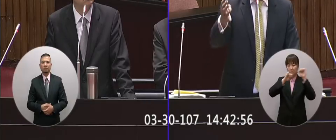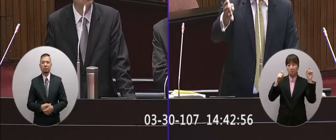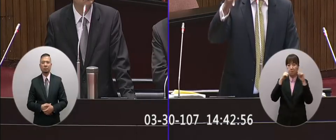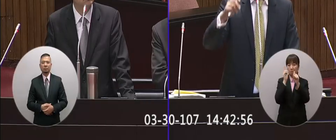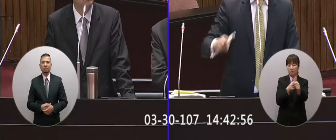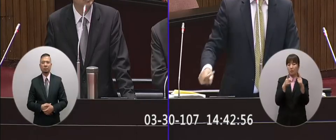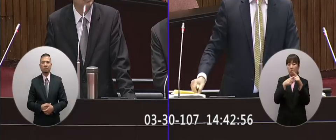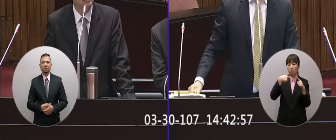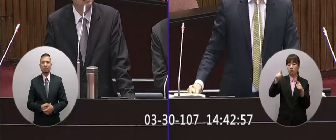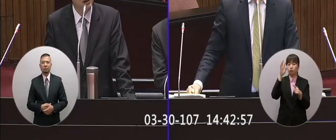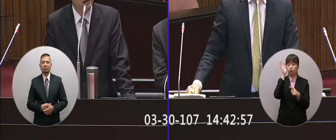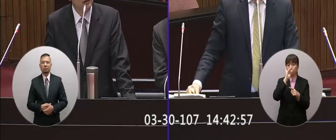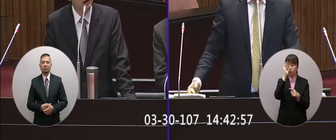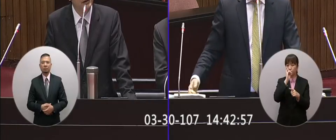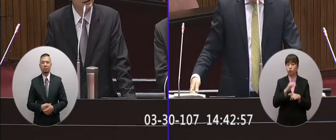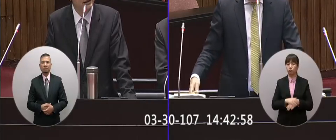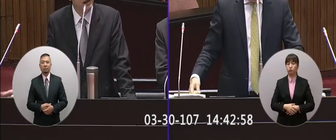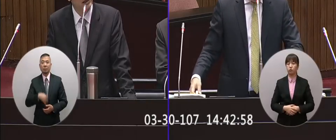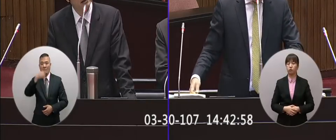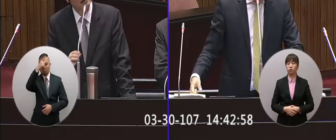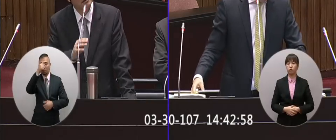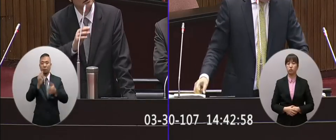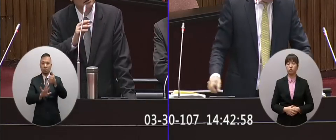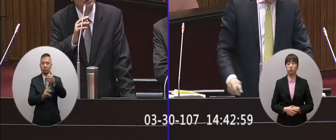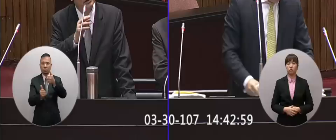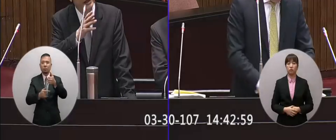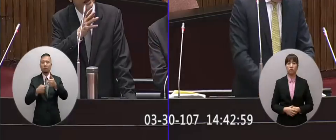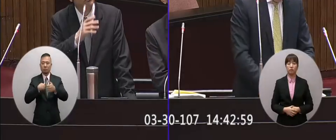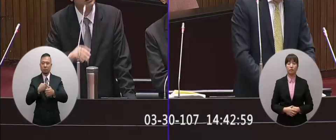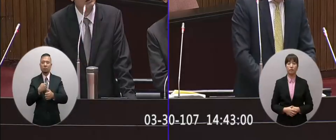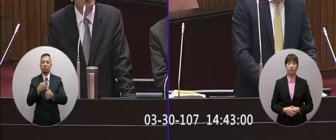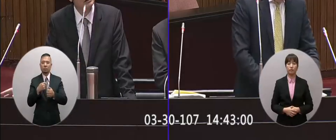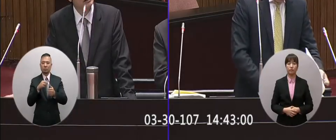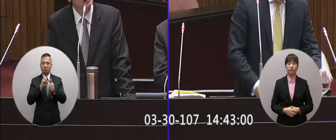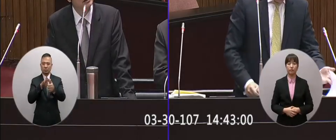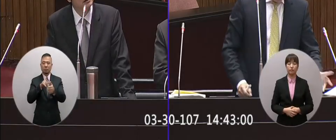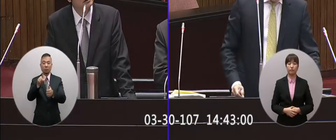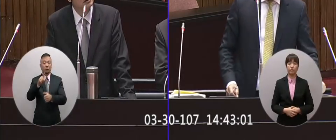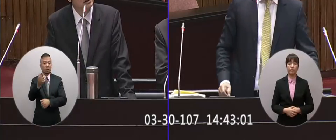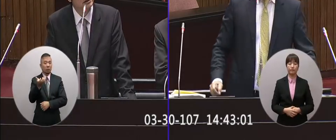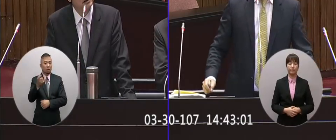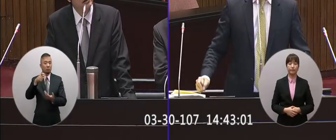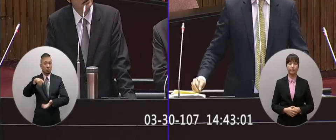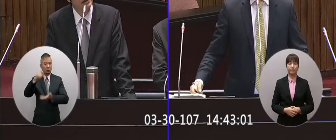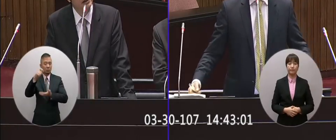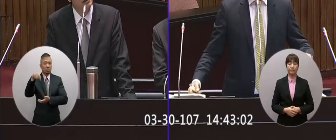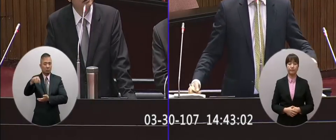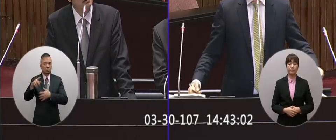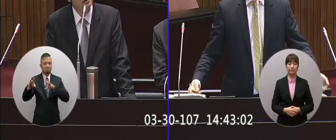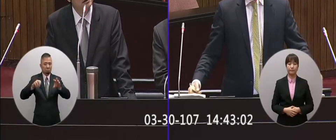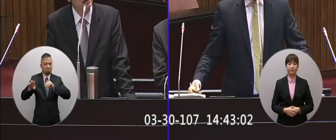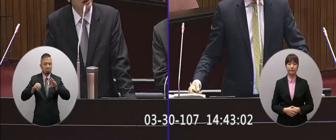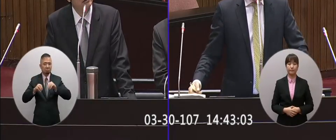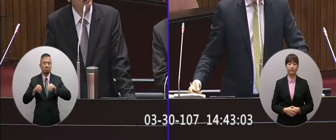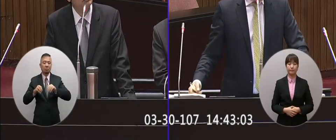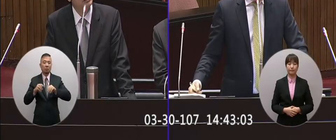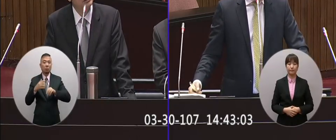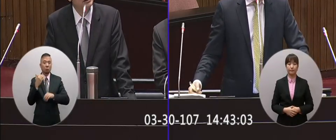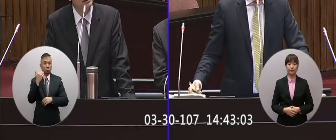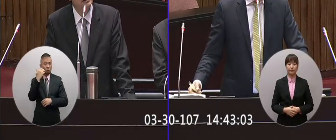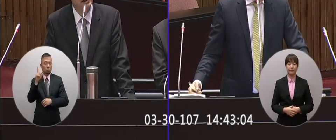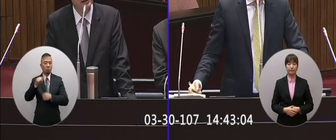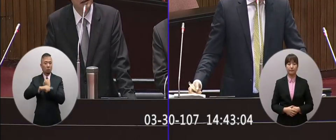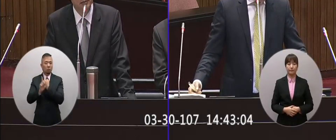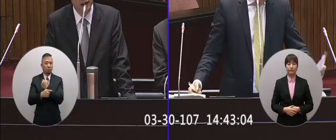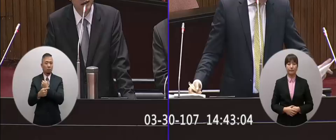解以后来跟我说明？ 这个黄委员是这样了哈，如果你刚刚报告了这个资料里面呢、啊，既然法务部